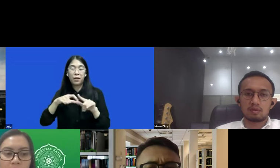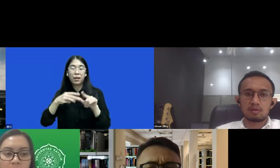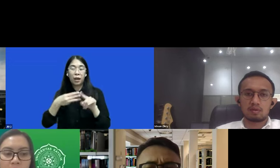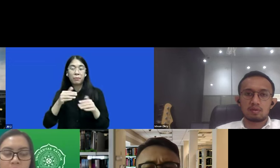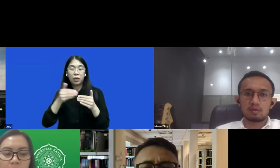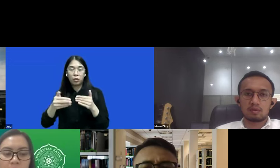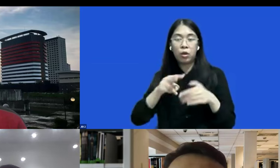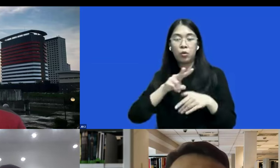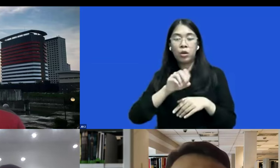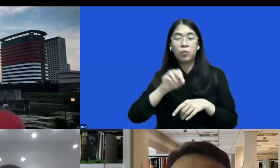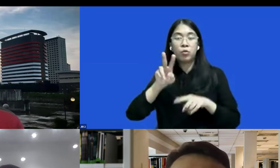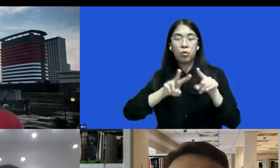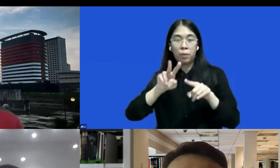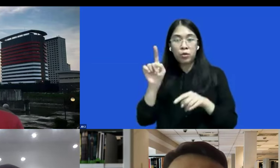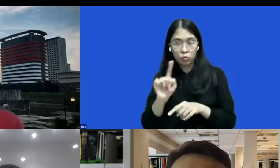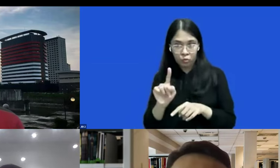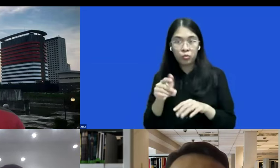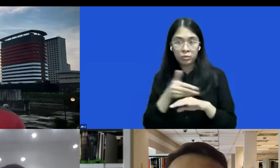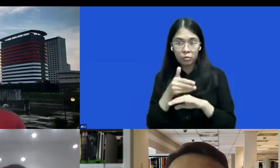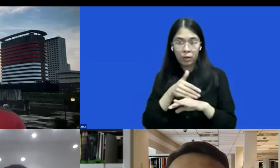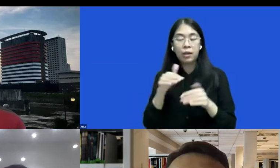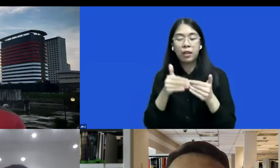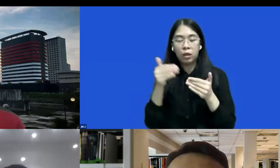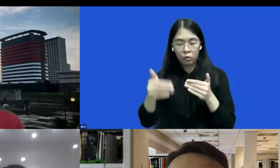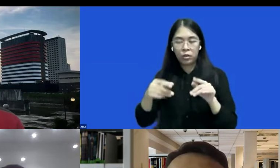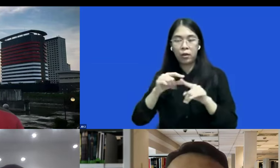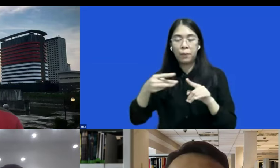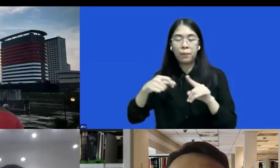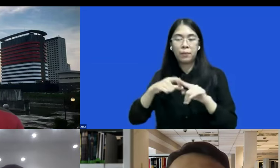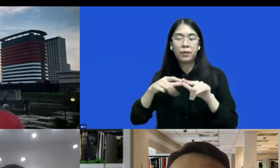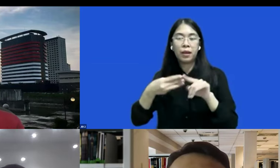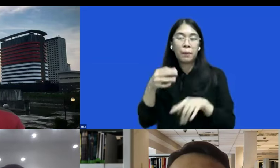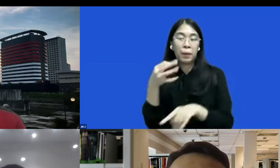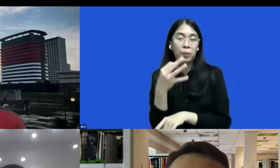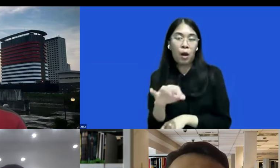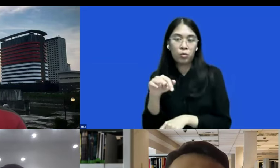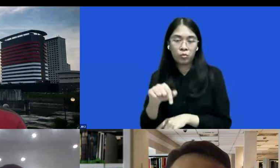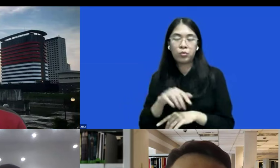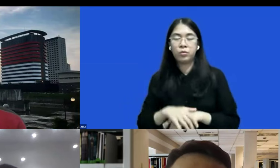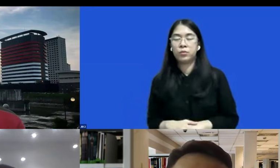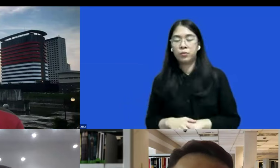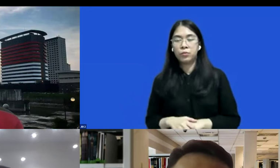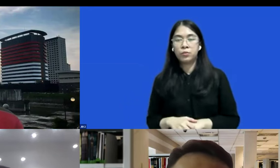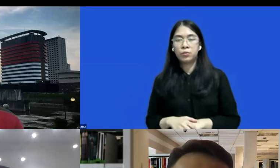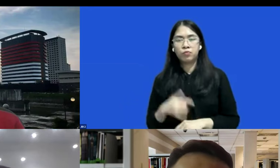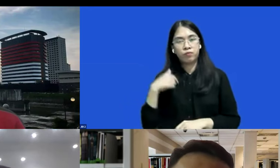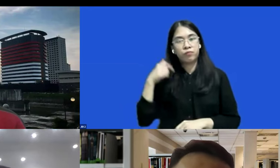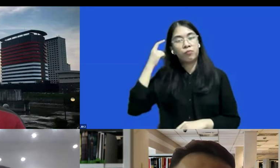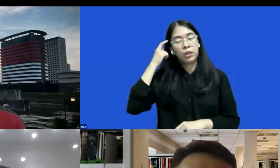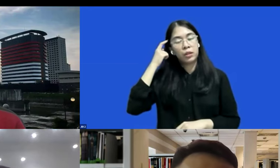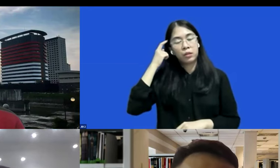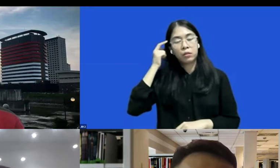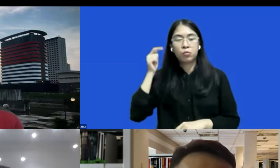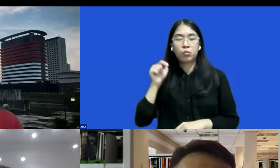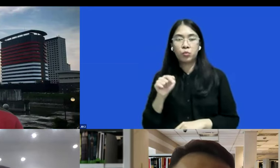Perkap 2012 terlebih dahulu kalau nggak salah ya, baru kemudian ada Perkap yang terbaru sekarang. Saya kira ini